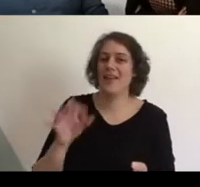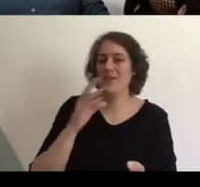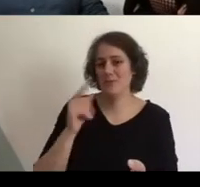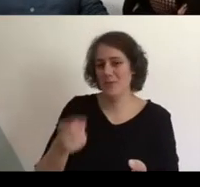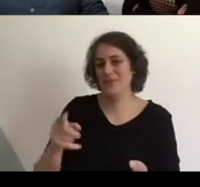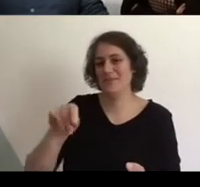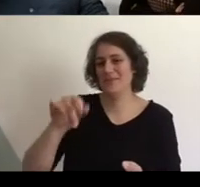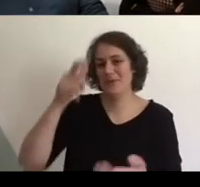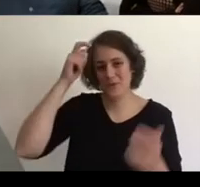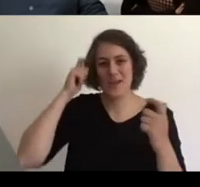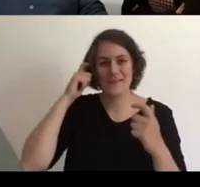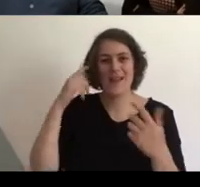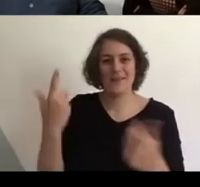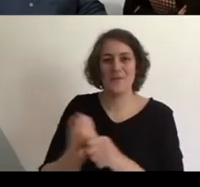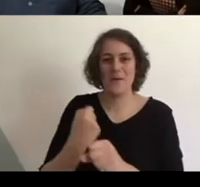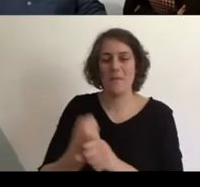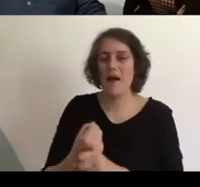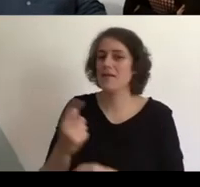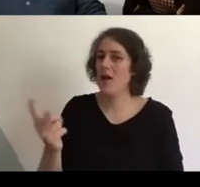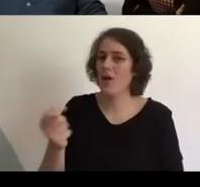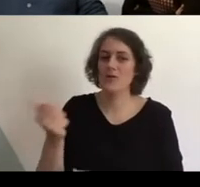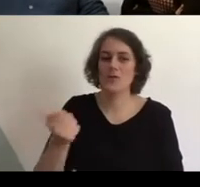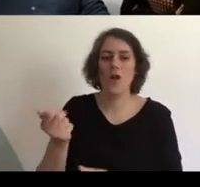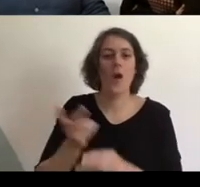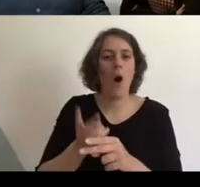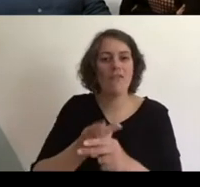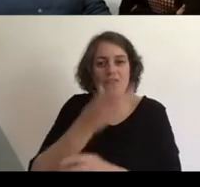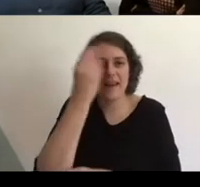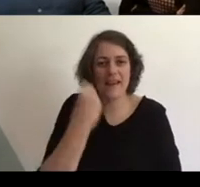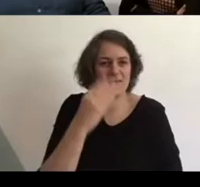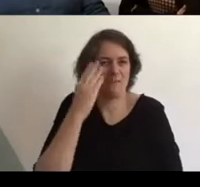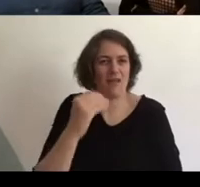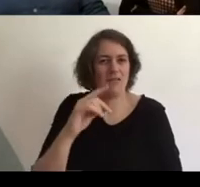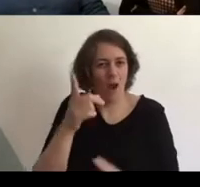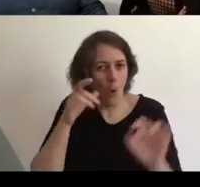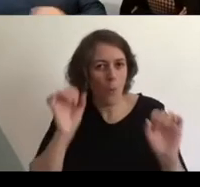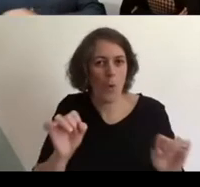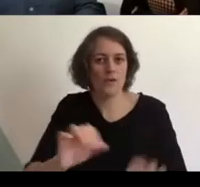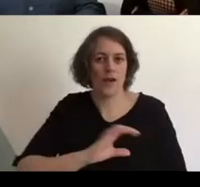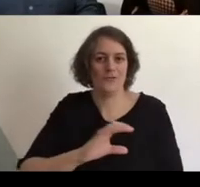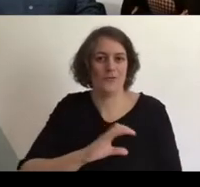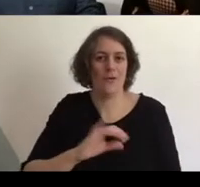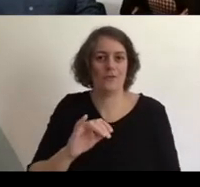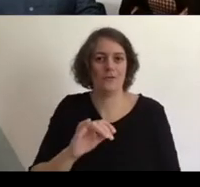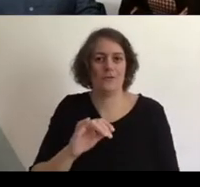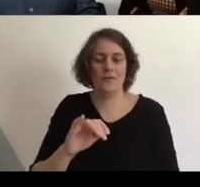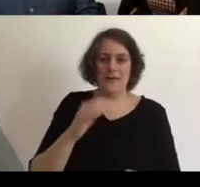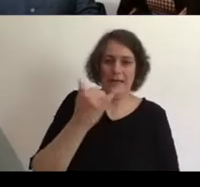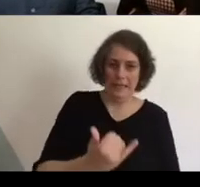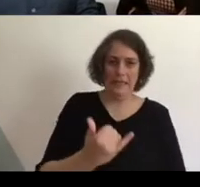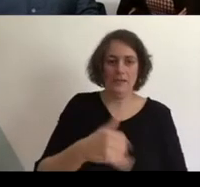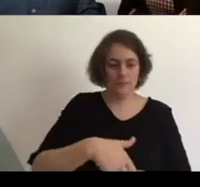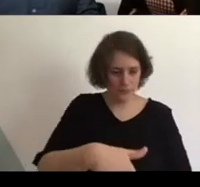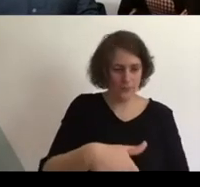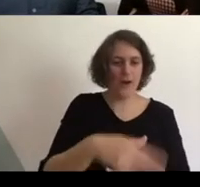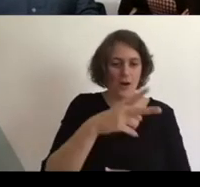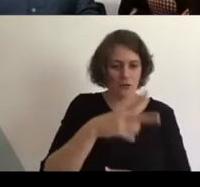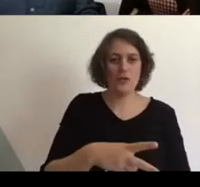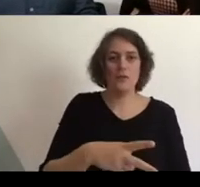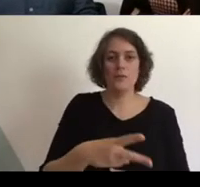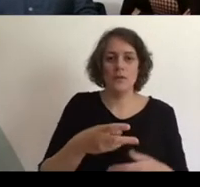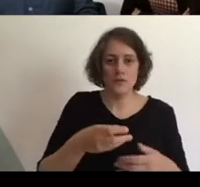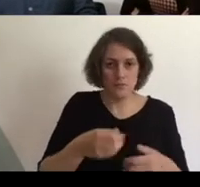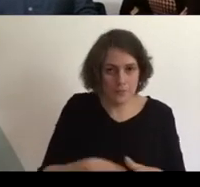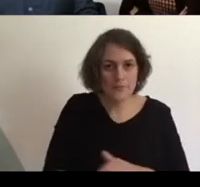hast, weil ich glaube, das wird total oft vergessen. Also, dass ein Kind ja zwei Elternteile hat und nicht nur die Mutter zuständig